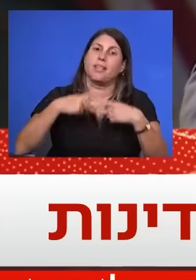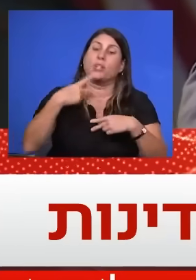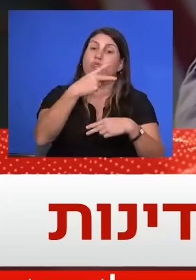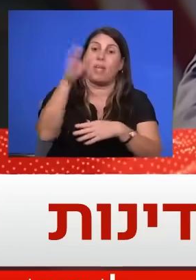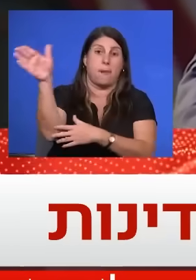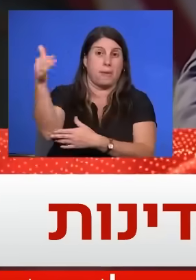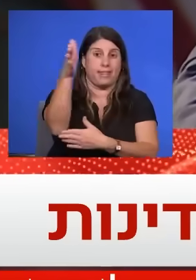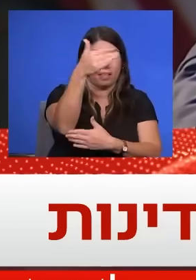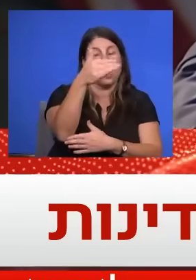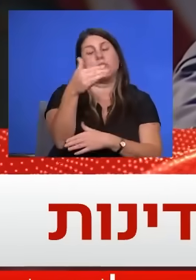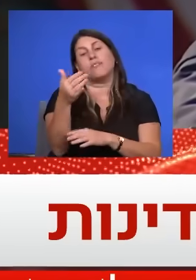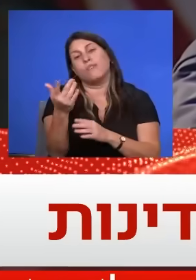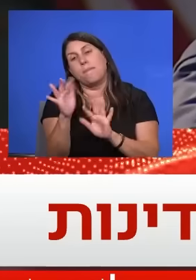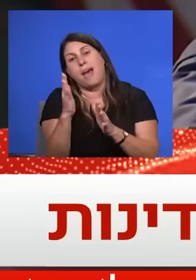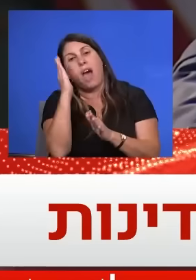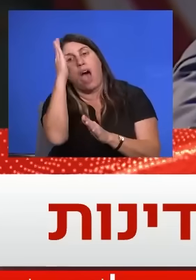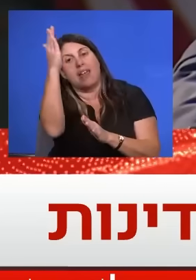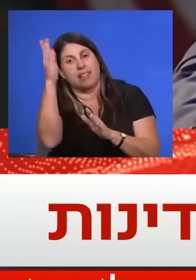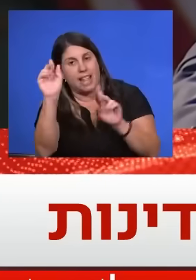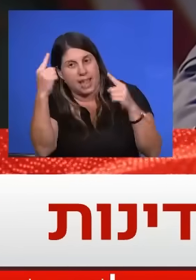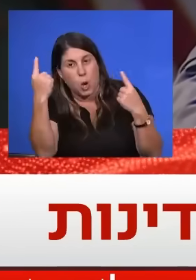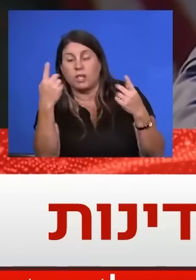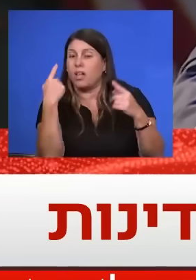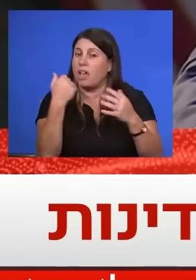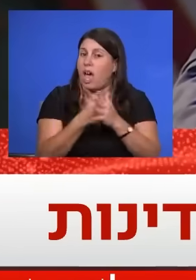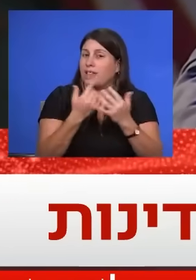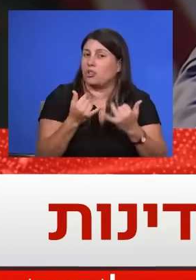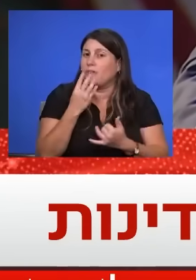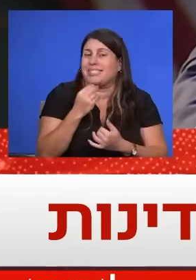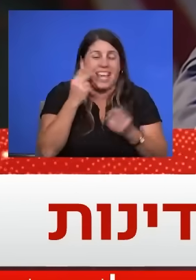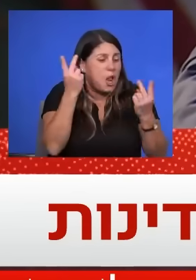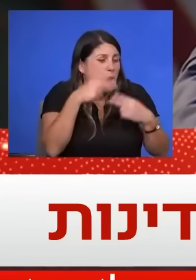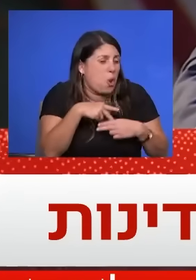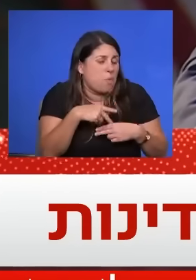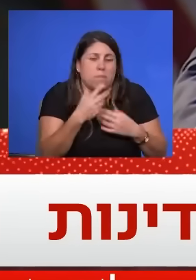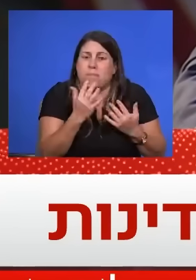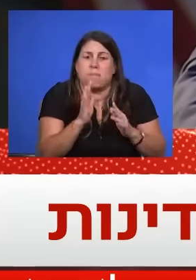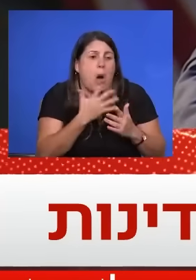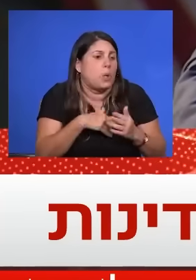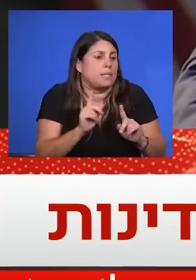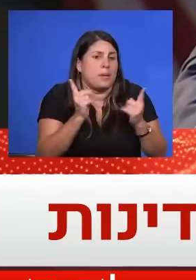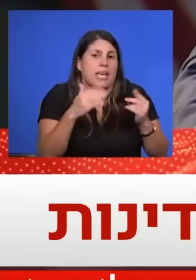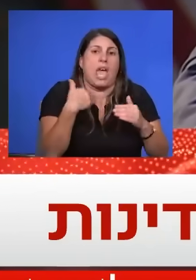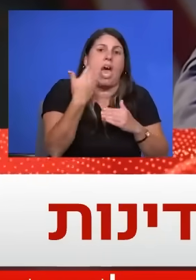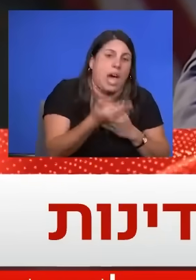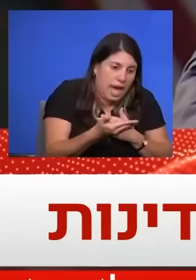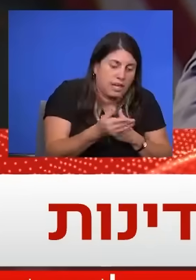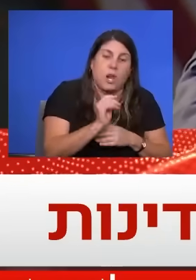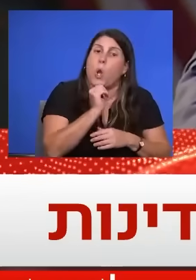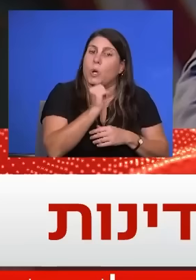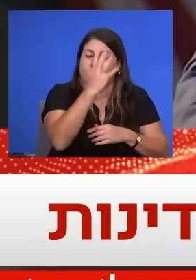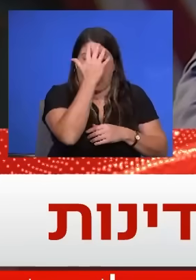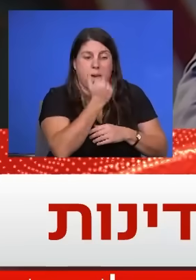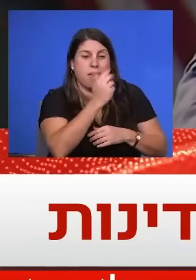עד עכשיו ישראל לא ממש ברורה מה היא רוצה שיקרה ביום שאחרי. היא יודעת שהיא לא רוצה שחמאס יהיה שם, וכנראה שכל